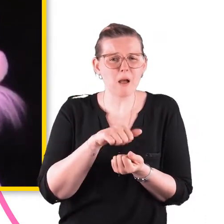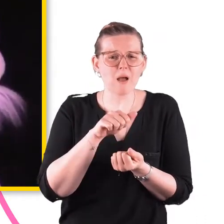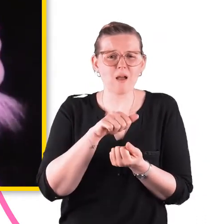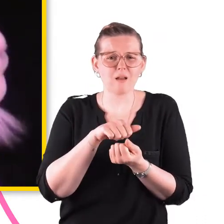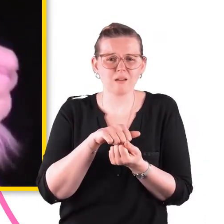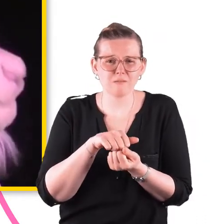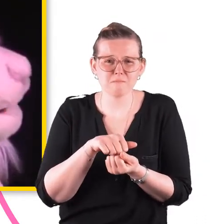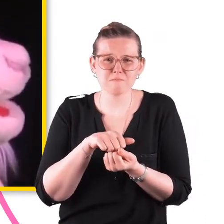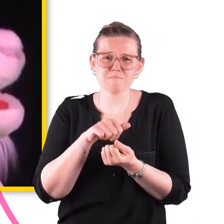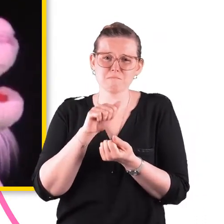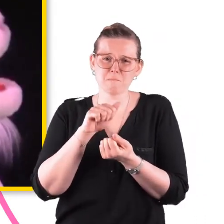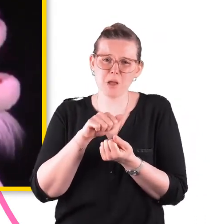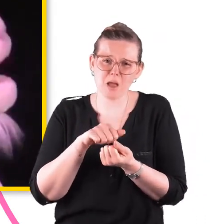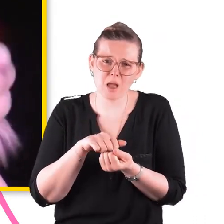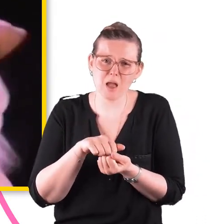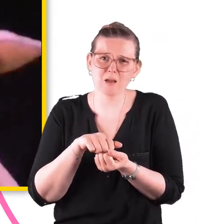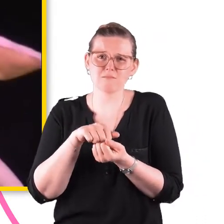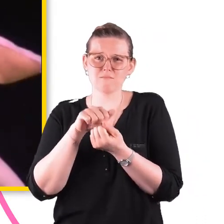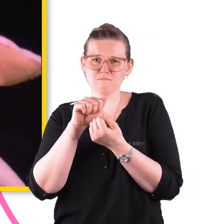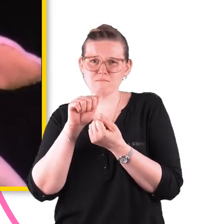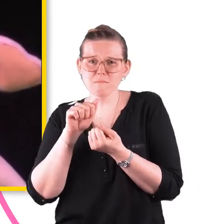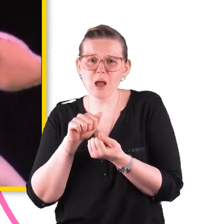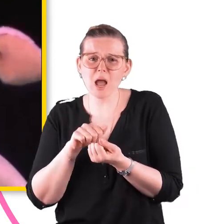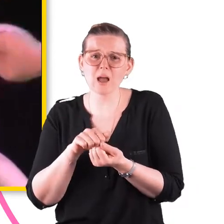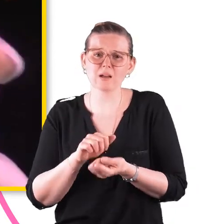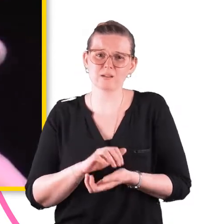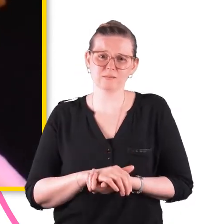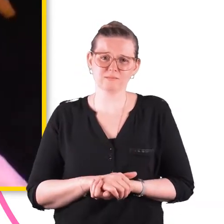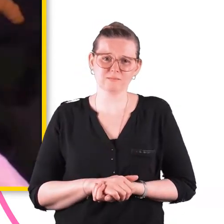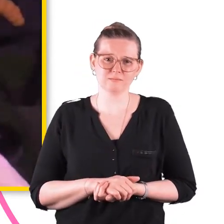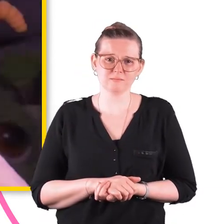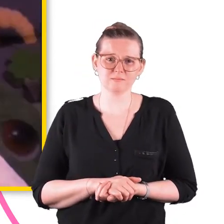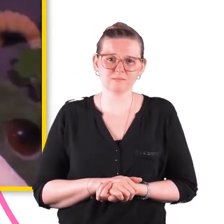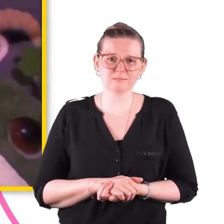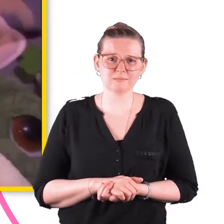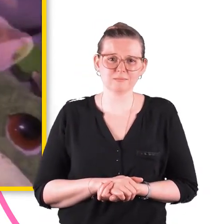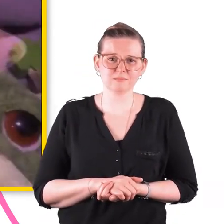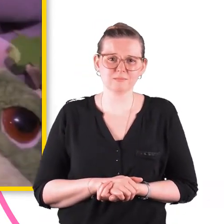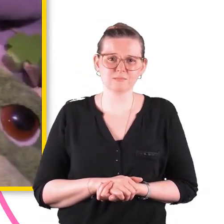mäh, mäh, mäh, mäh.